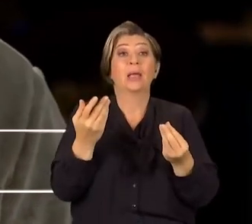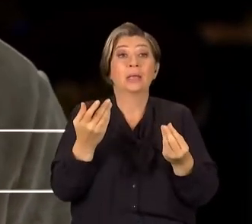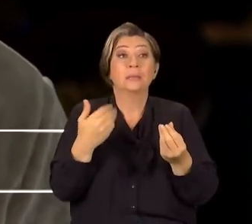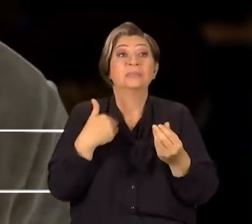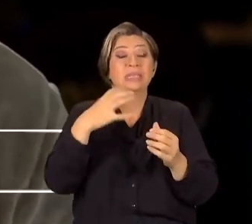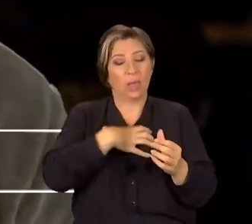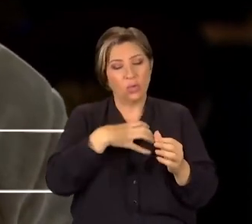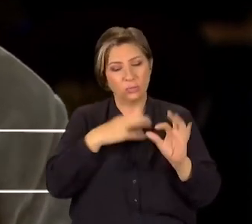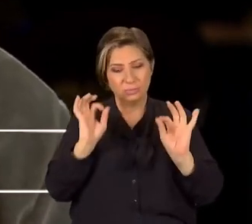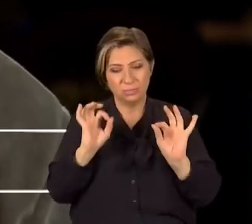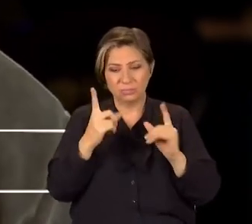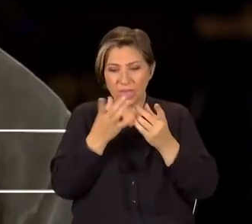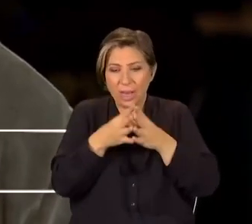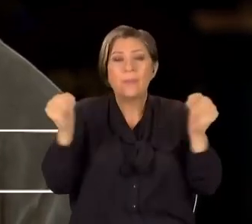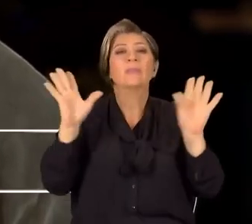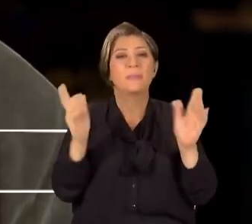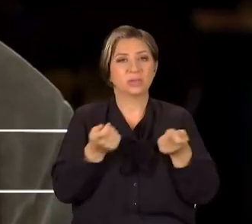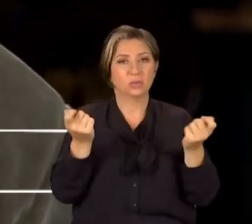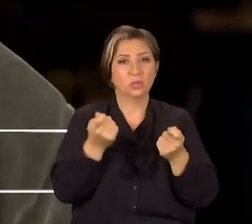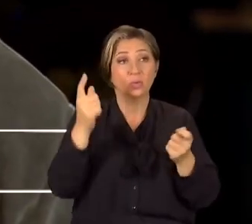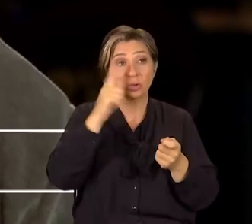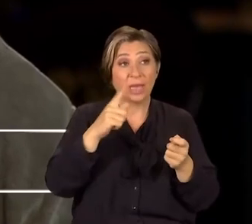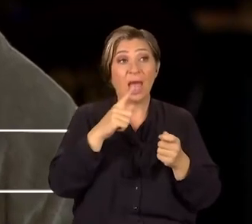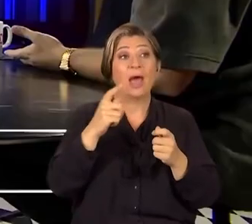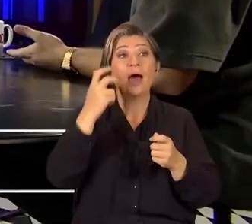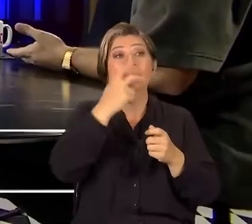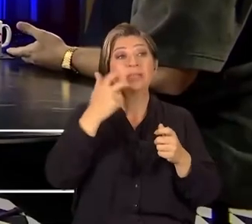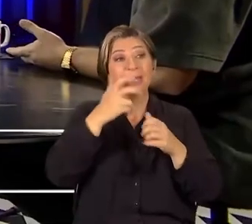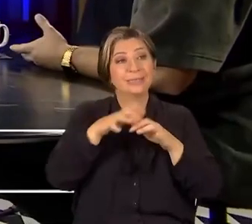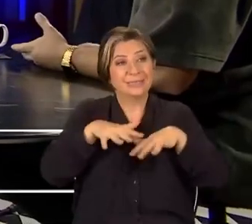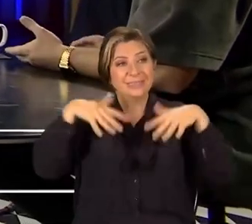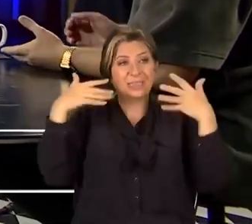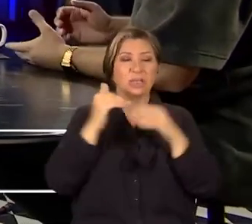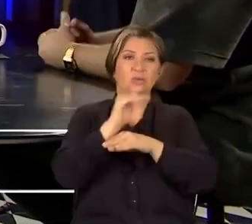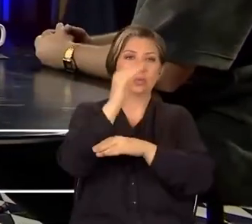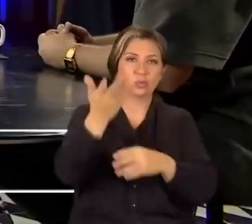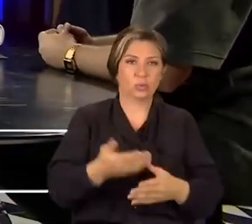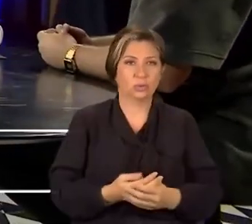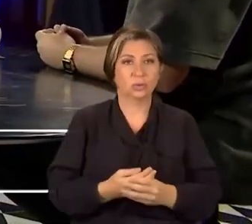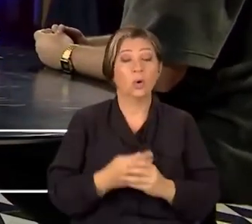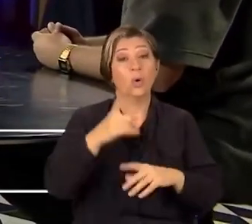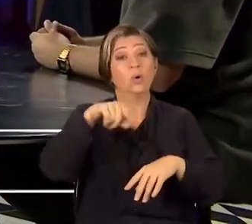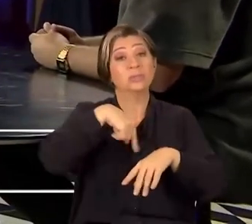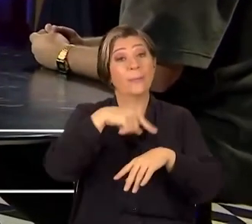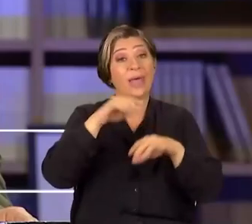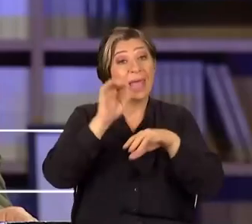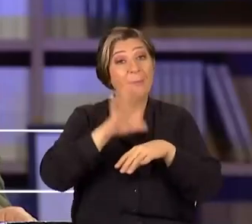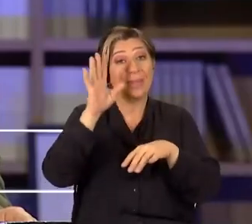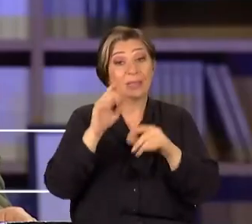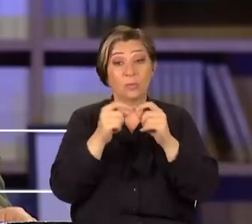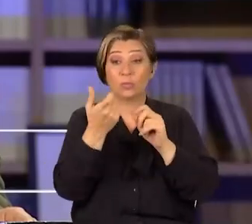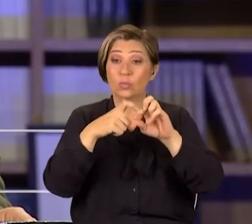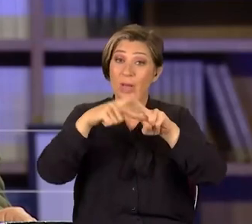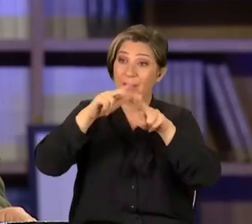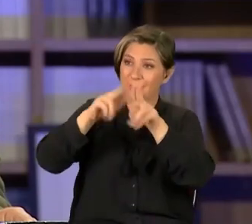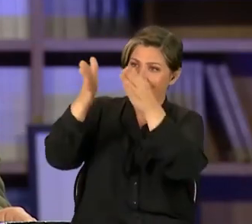gene özümüzdeki hiçbir şeyi kaybetmemeye çalışıyoruz O yüzden arabasıyla yaşatıyoruz Anladım O zaman hemen Burak'tan